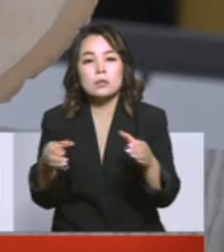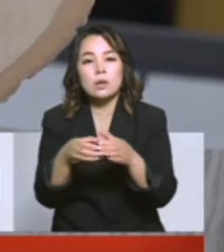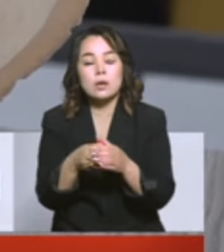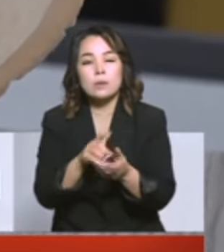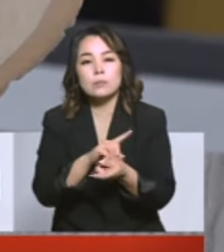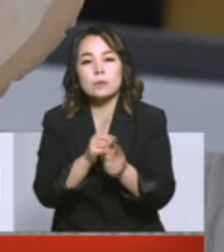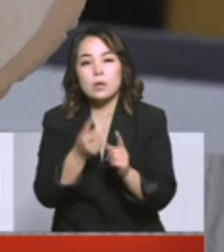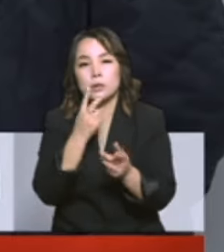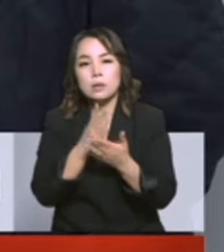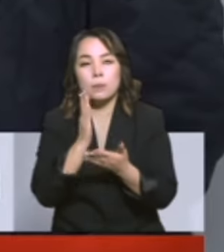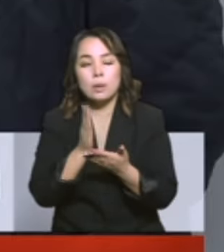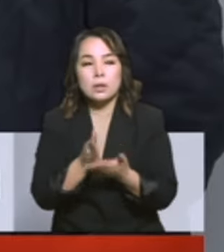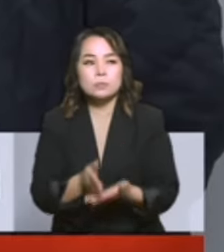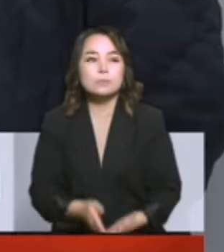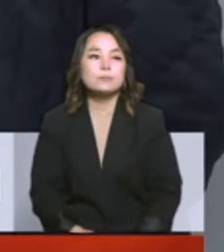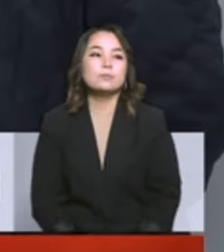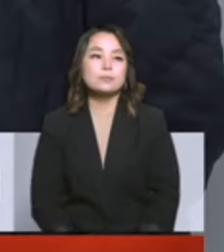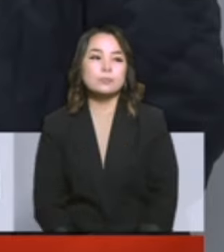орнына айналған.